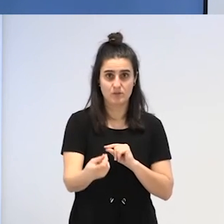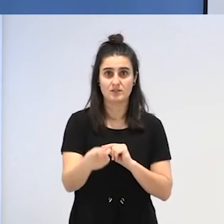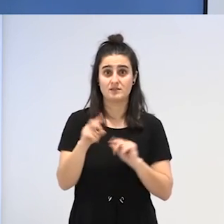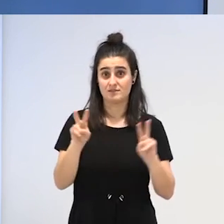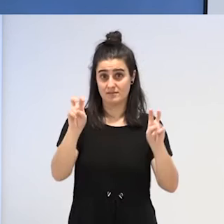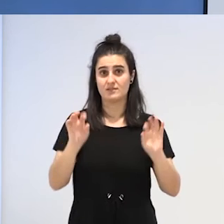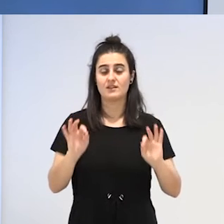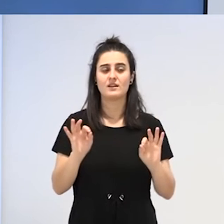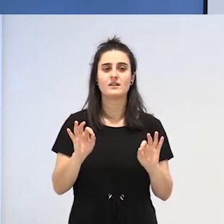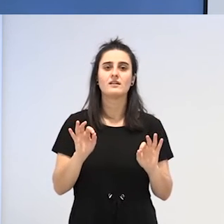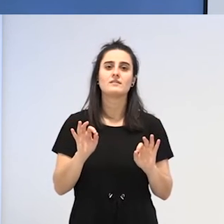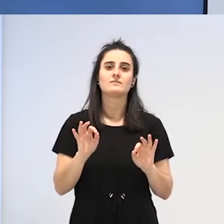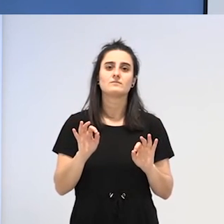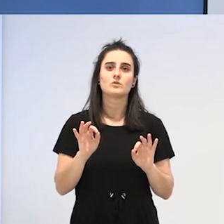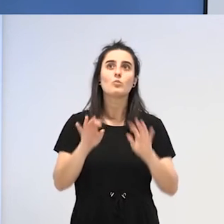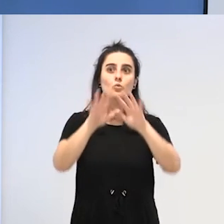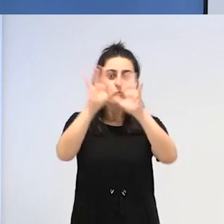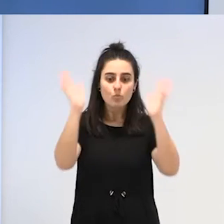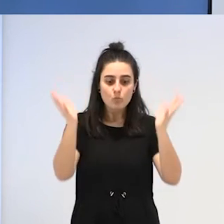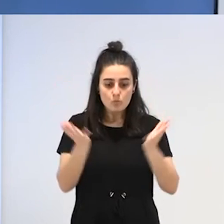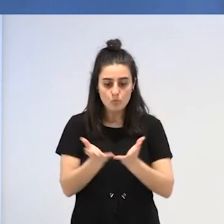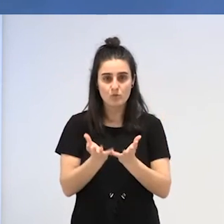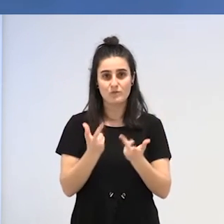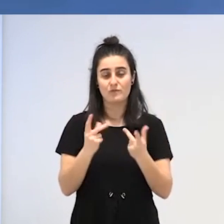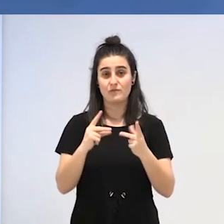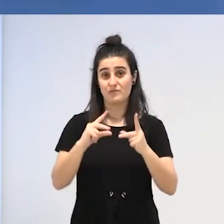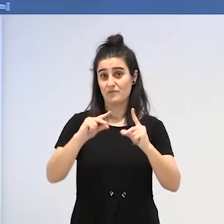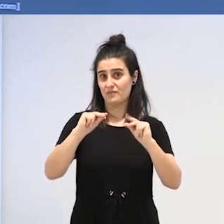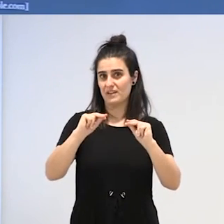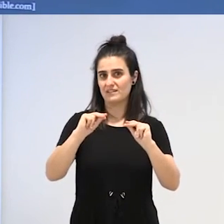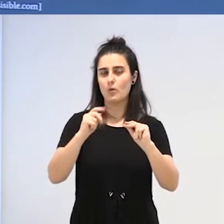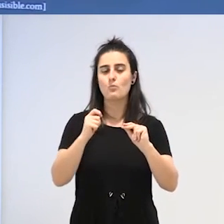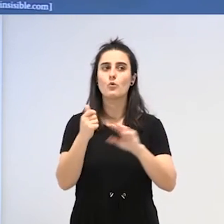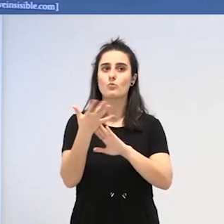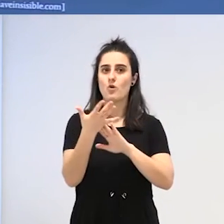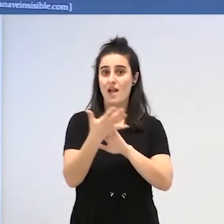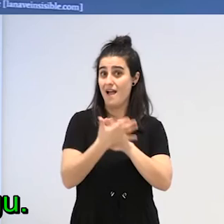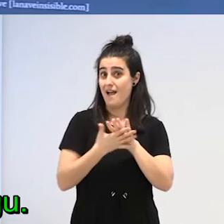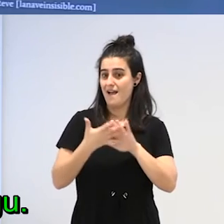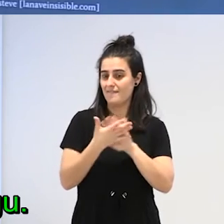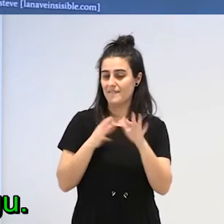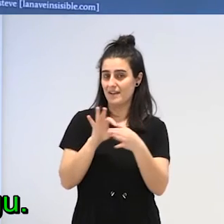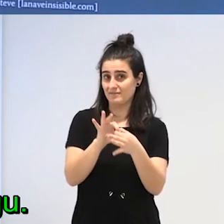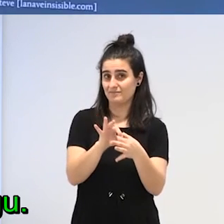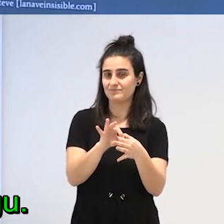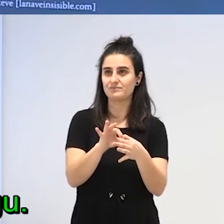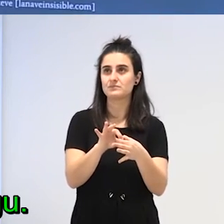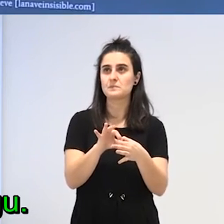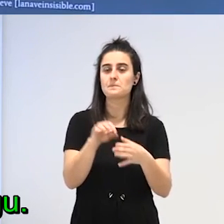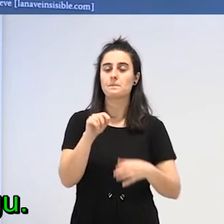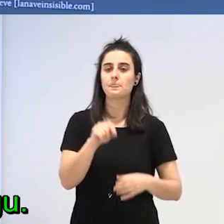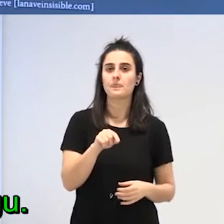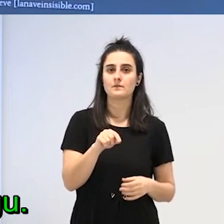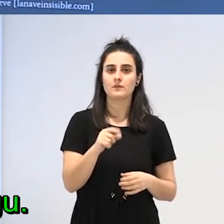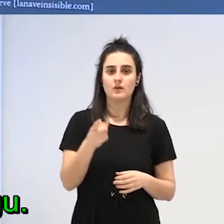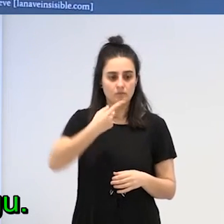da, munduaren amaierari, bueno, amaierari erreferentzia egiten dio eta handik ikasi